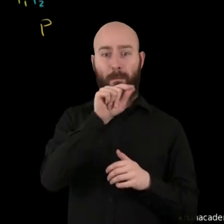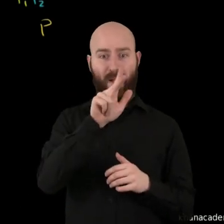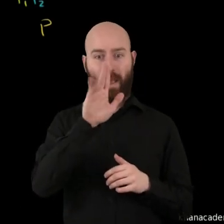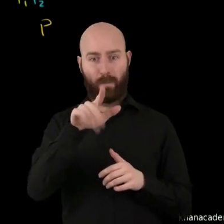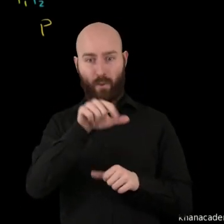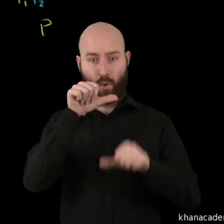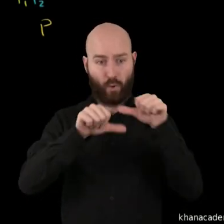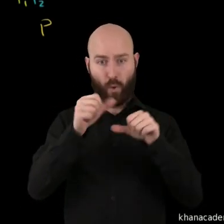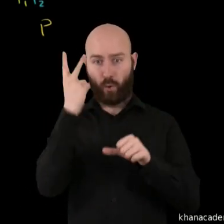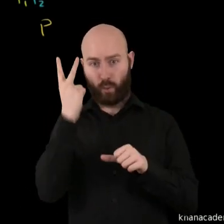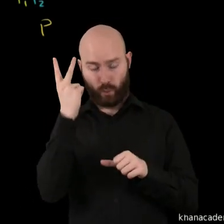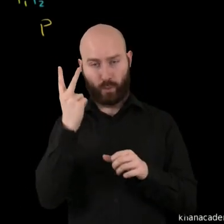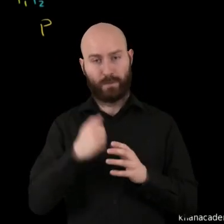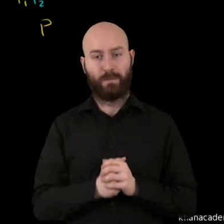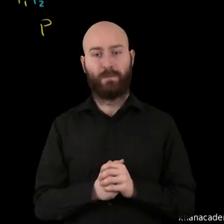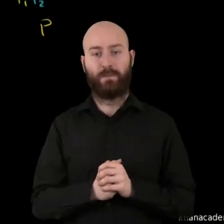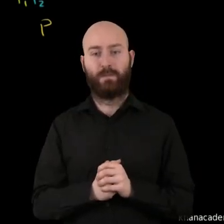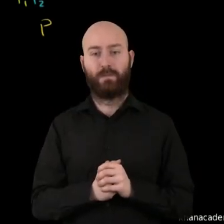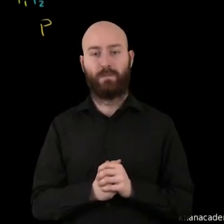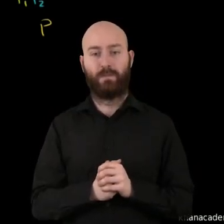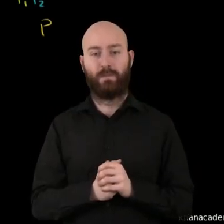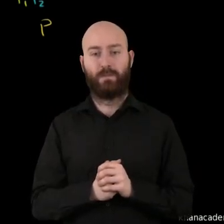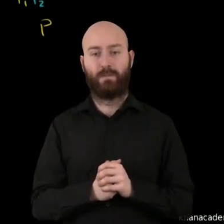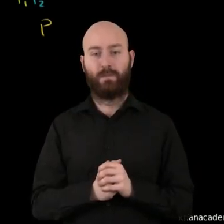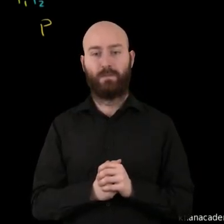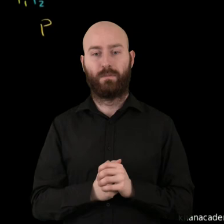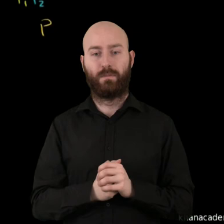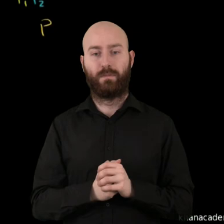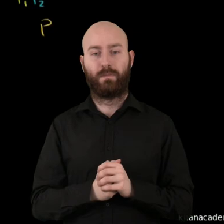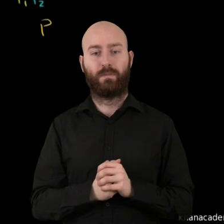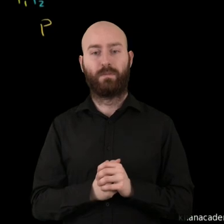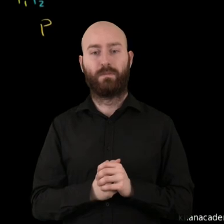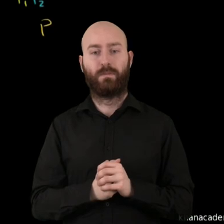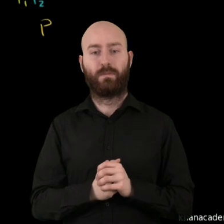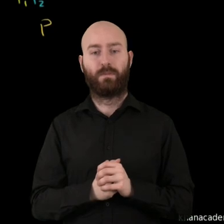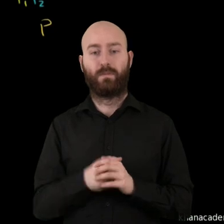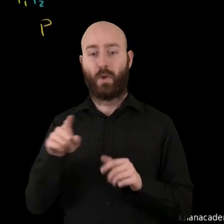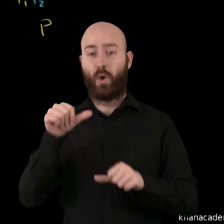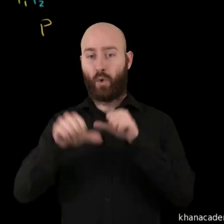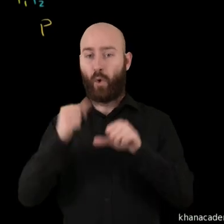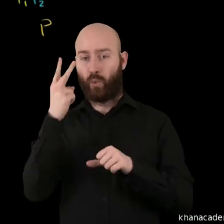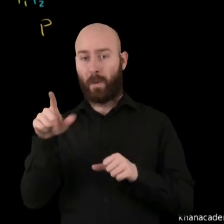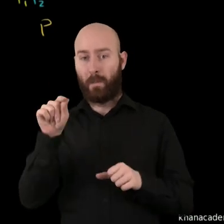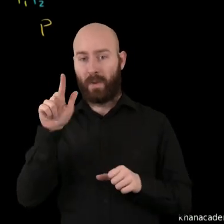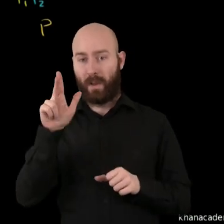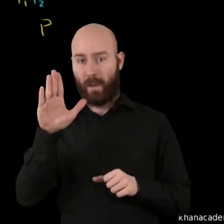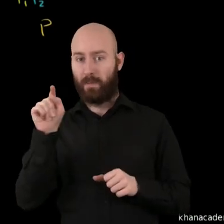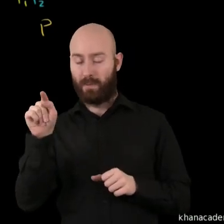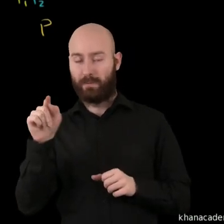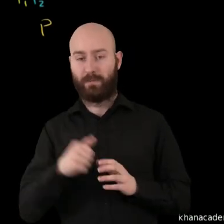liczba. Można ją widzieć jako PKB w roku drugim. PKB w roku drugim. PKB.